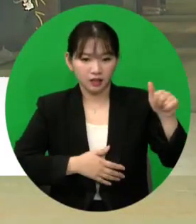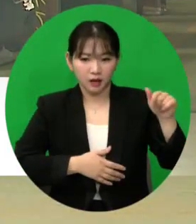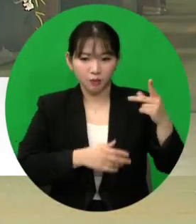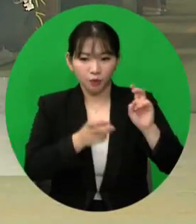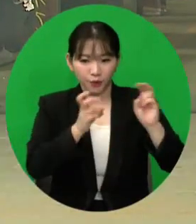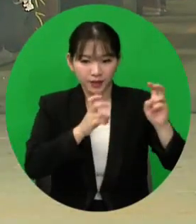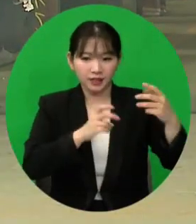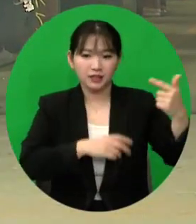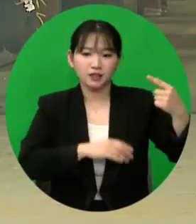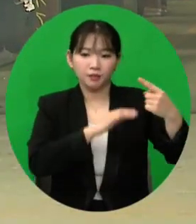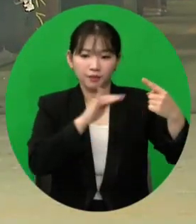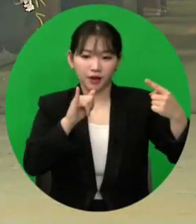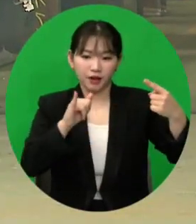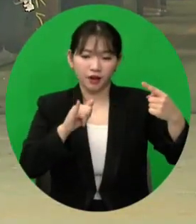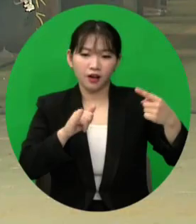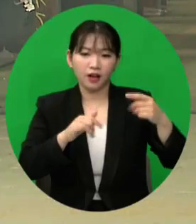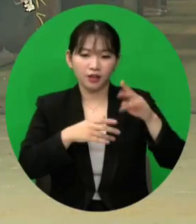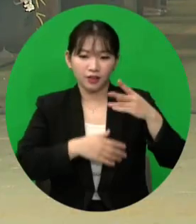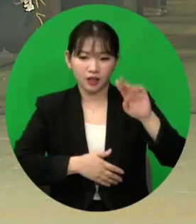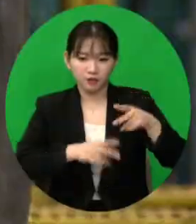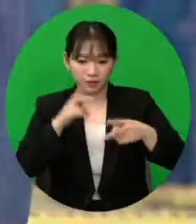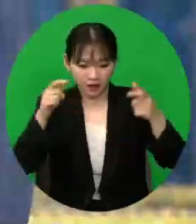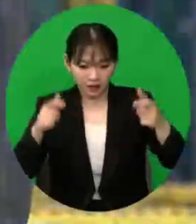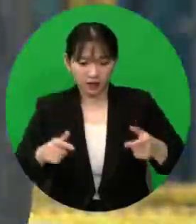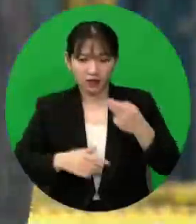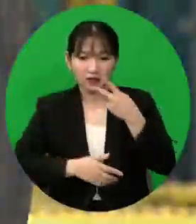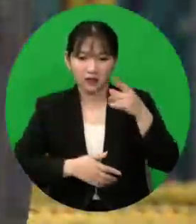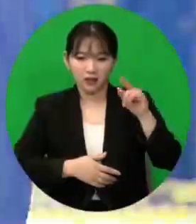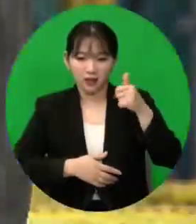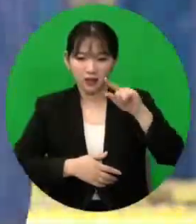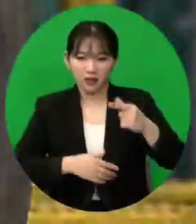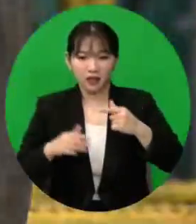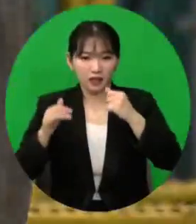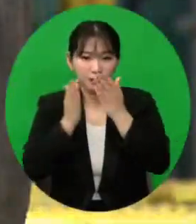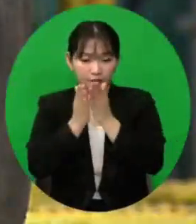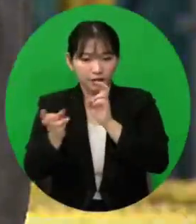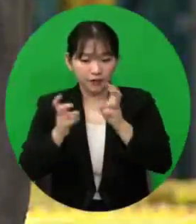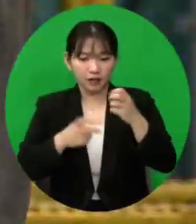1,000명을 비롯해서 대불산단과 대한조선 등에서 수천여 명이 일하고 있습니다.